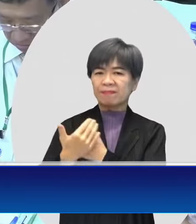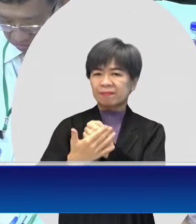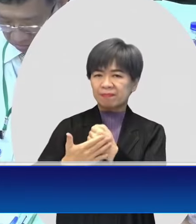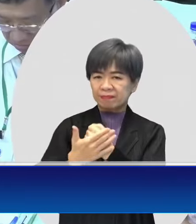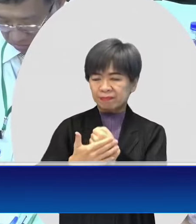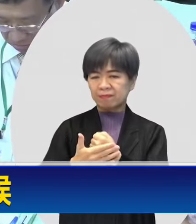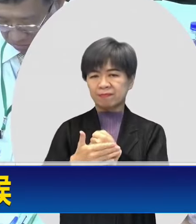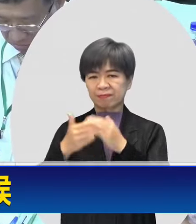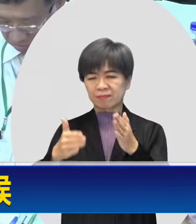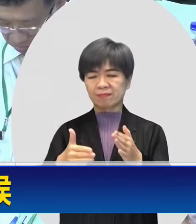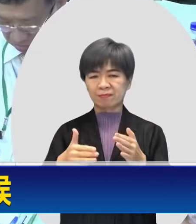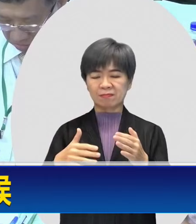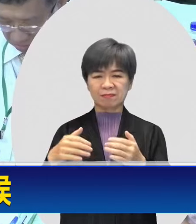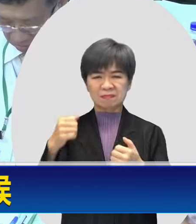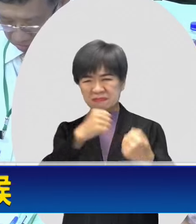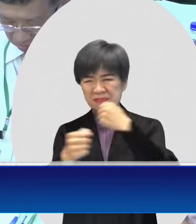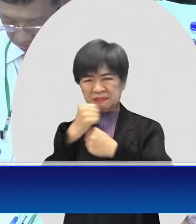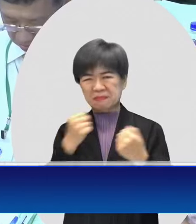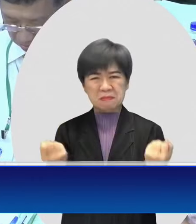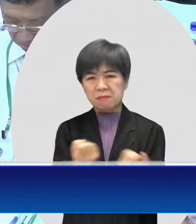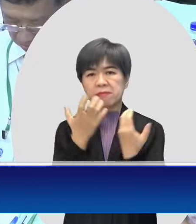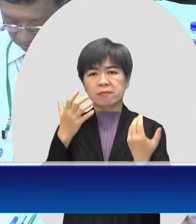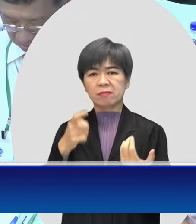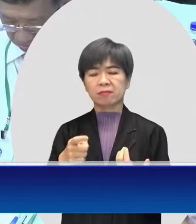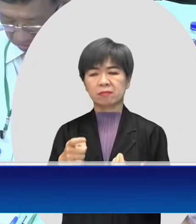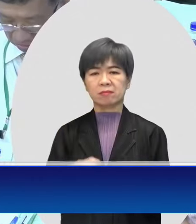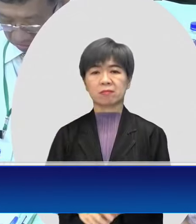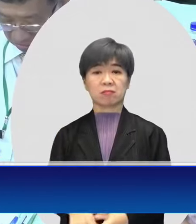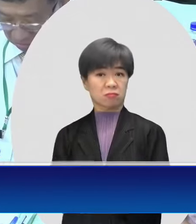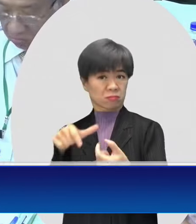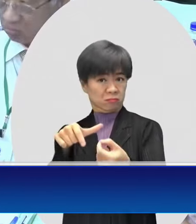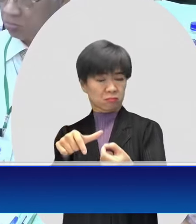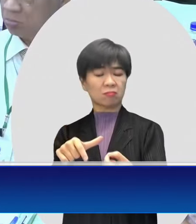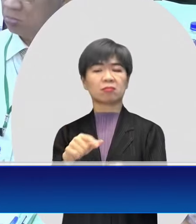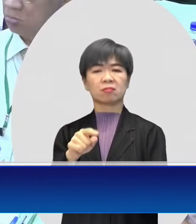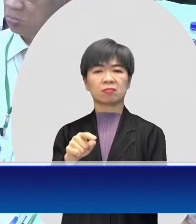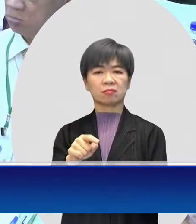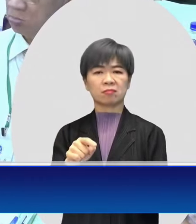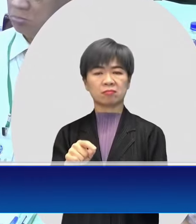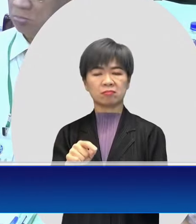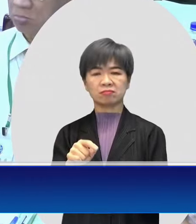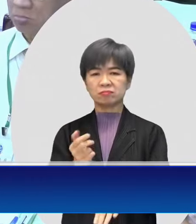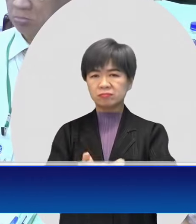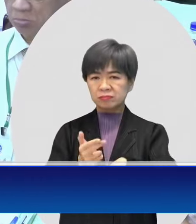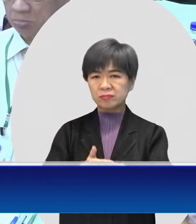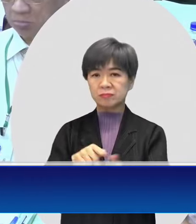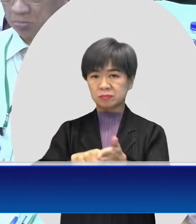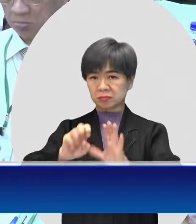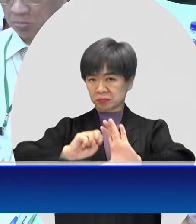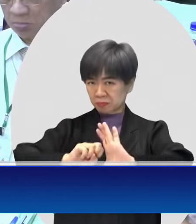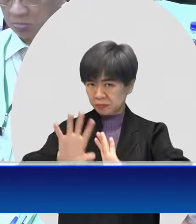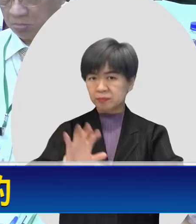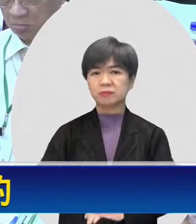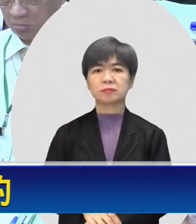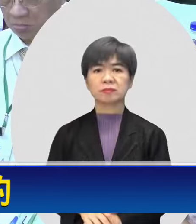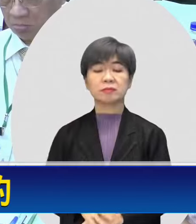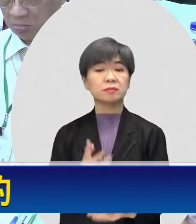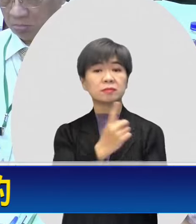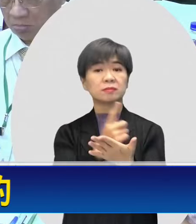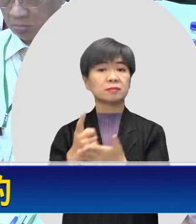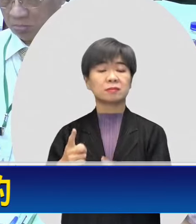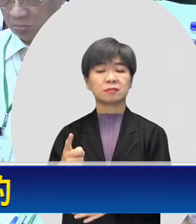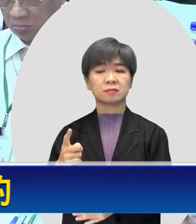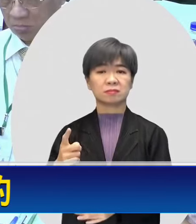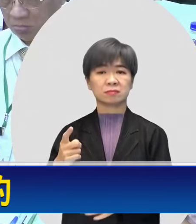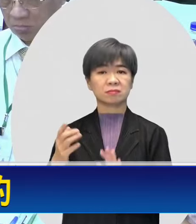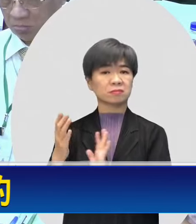在面对暴力攻击的时候，透过公开透明的方式，透过直播的方式，每一个人手举